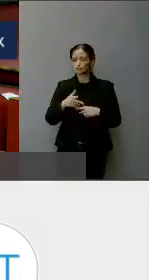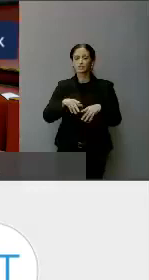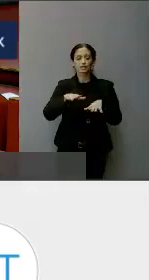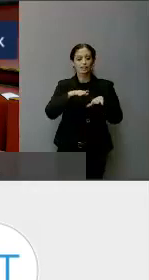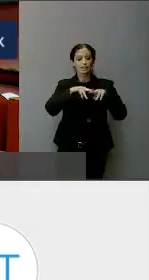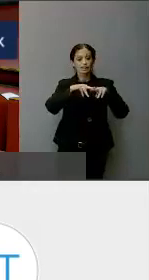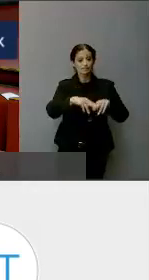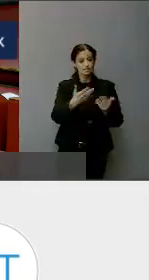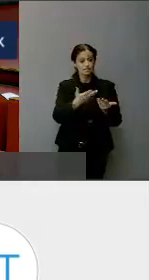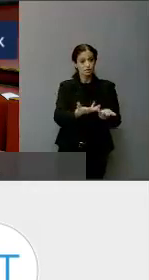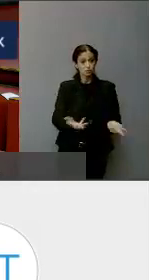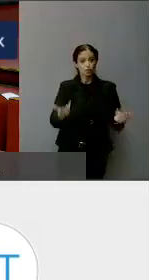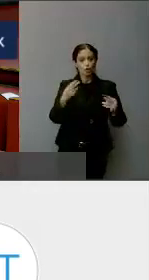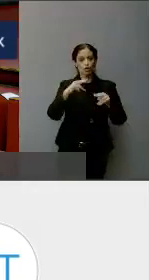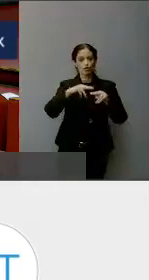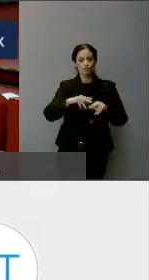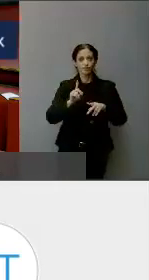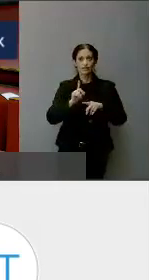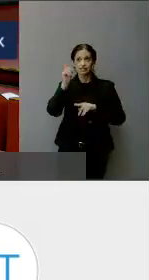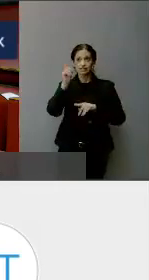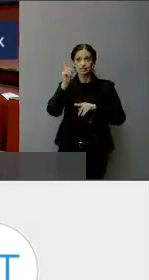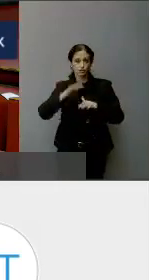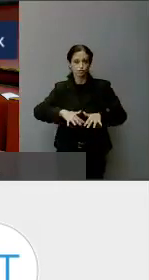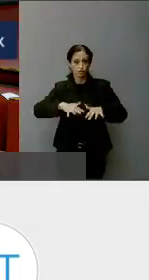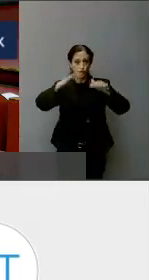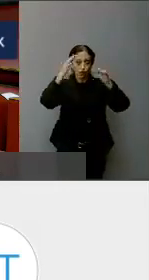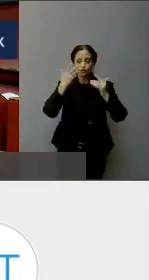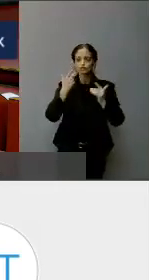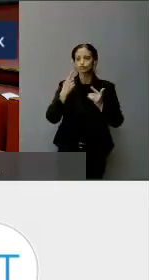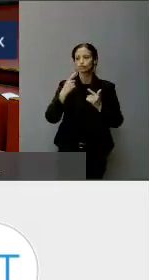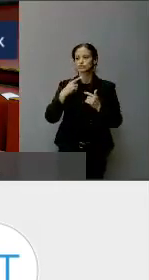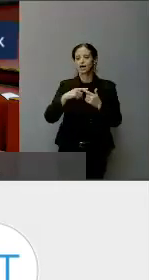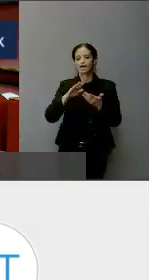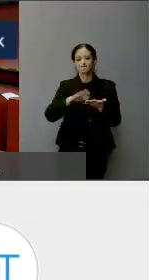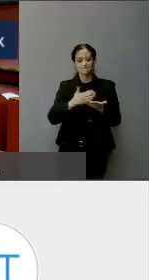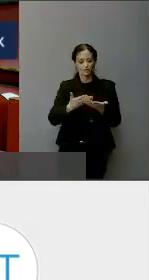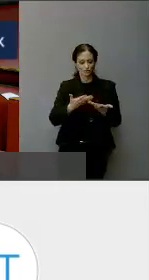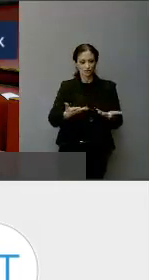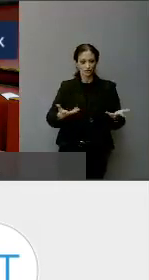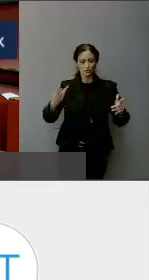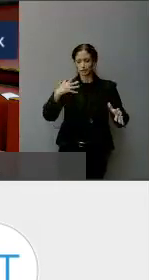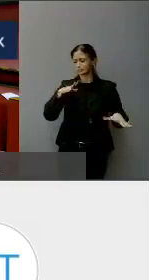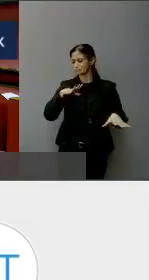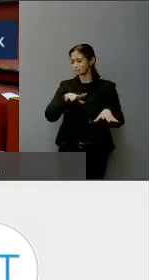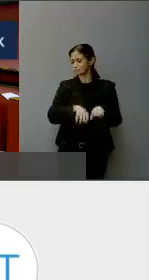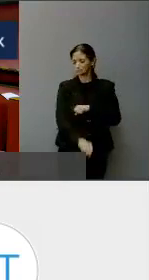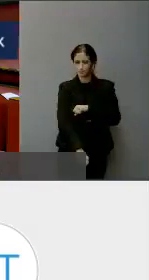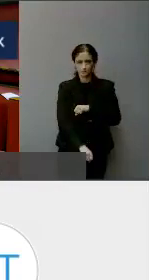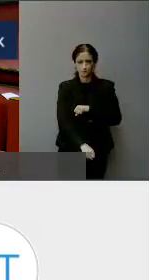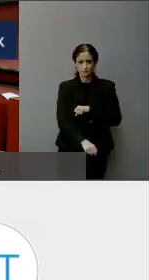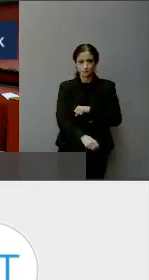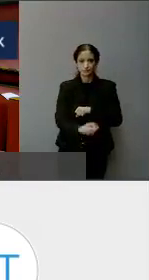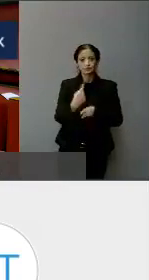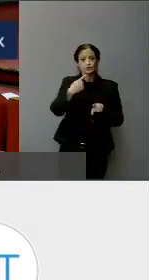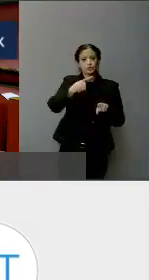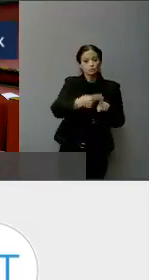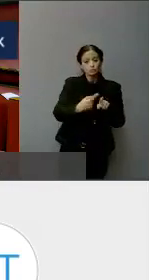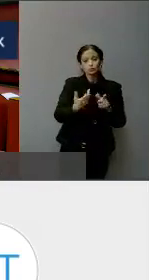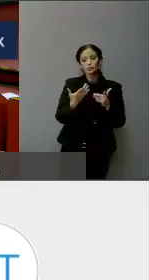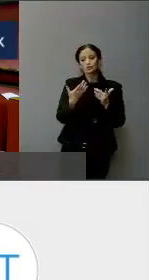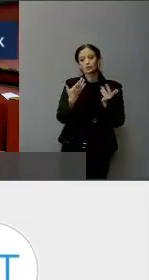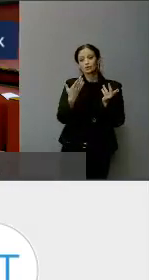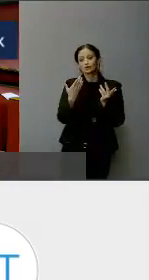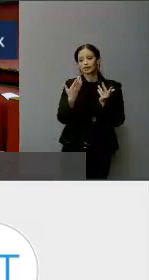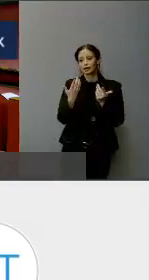difesa idrogeologica la valorizzazione del suolo e soprattutto quei fenomeni partecipazione di